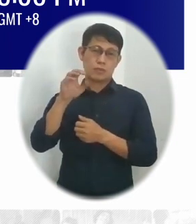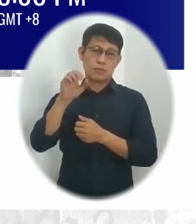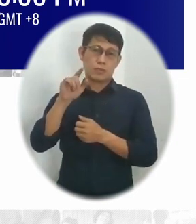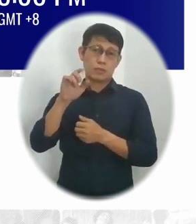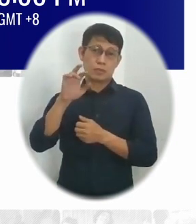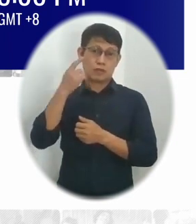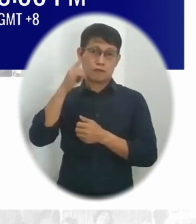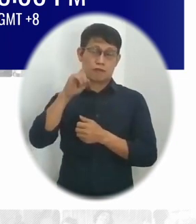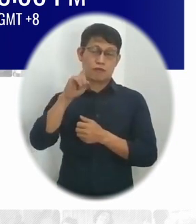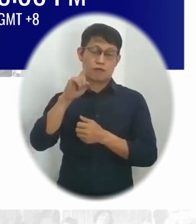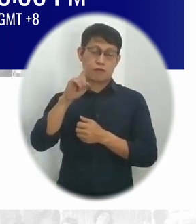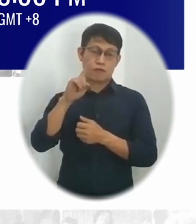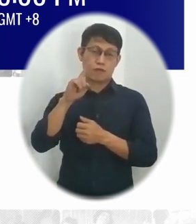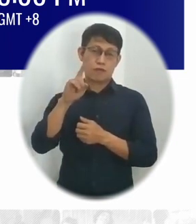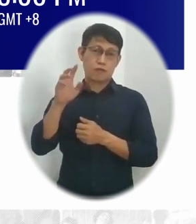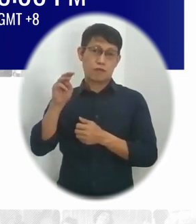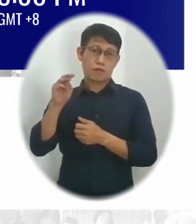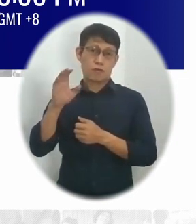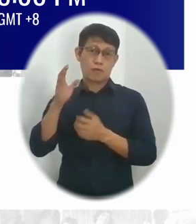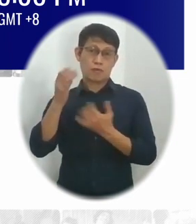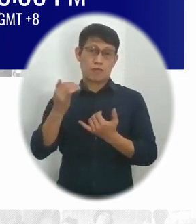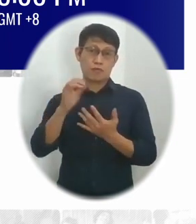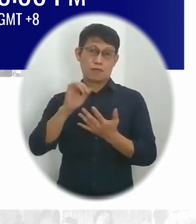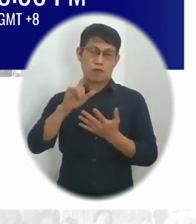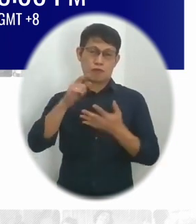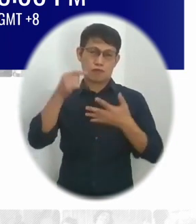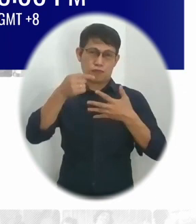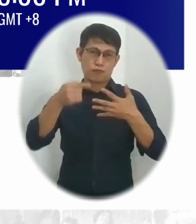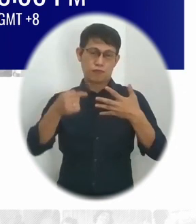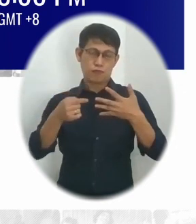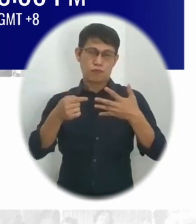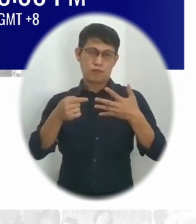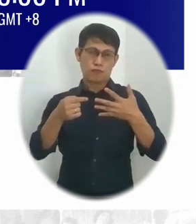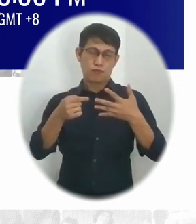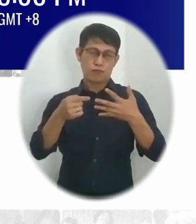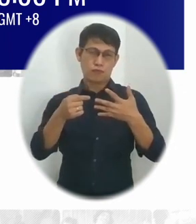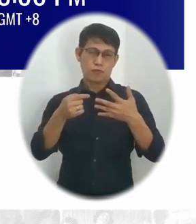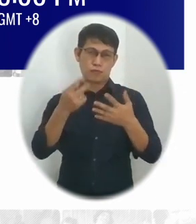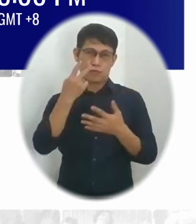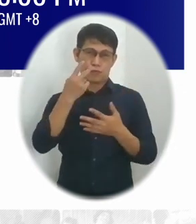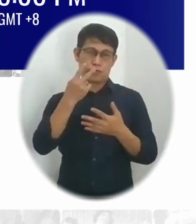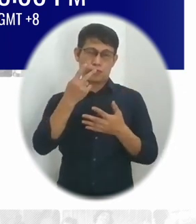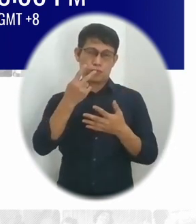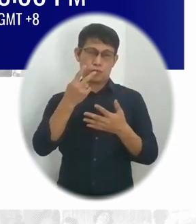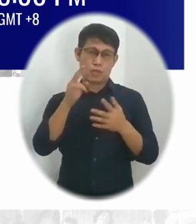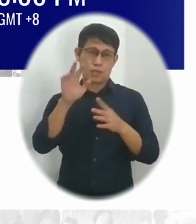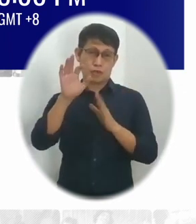Marie Salvacion ang ating guest host. Para sa iba pa mga detalye,